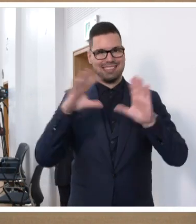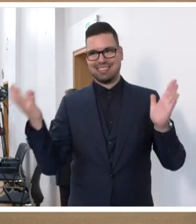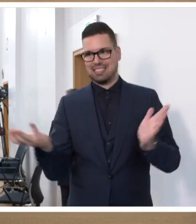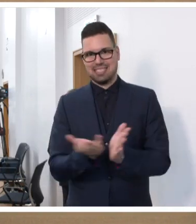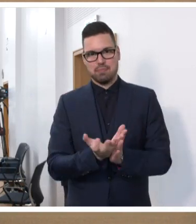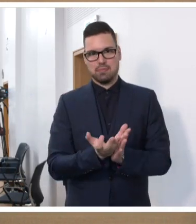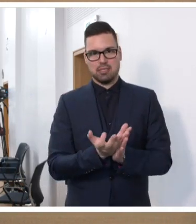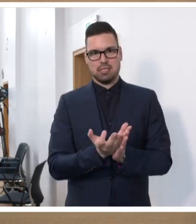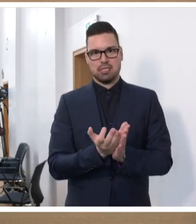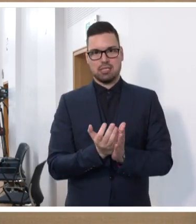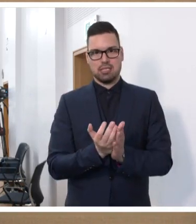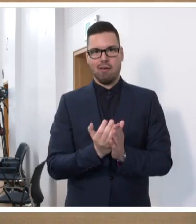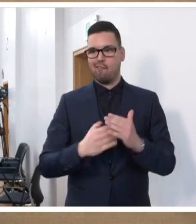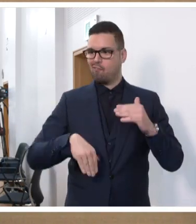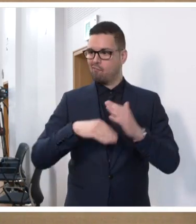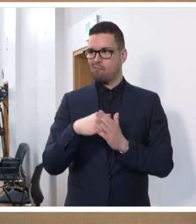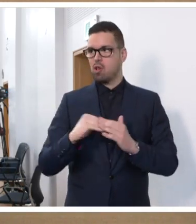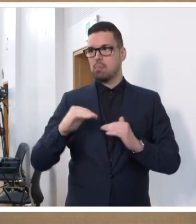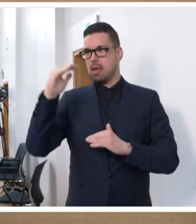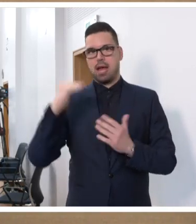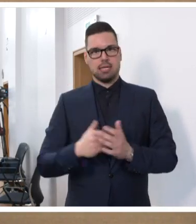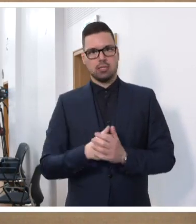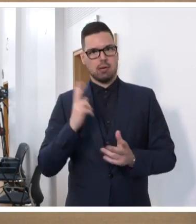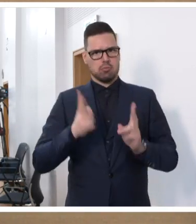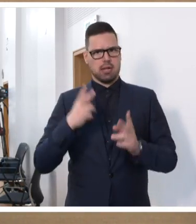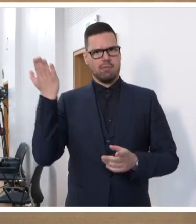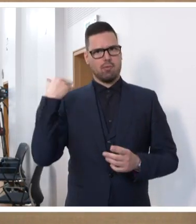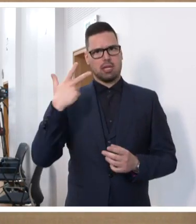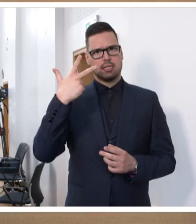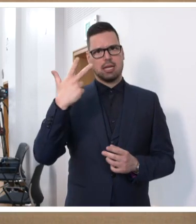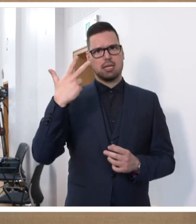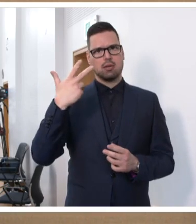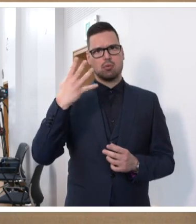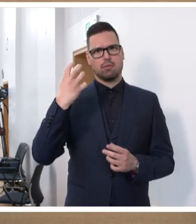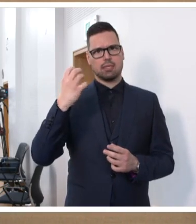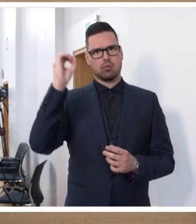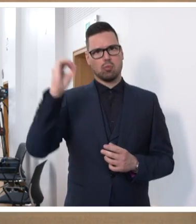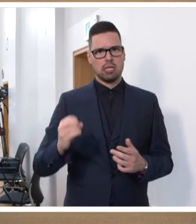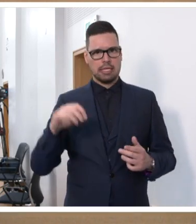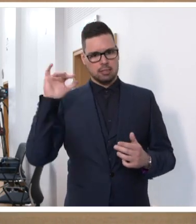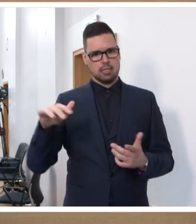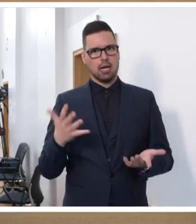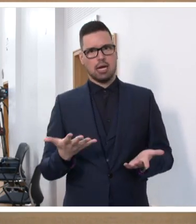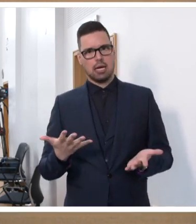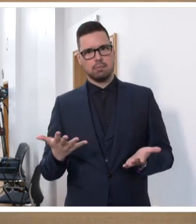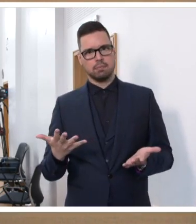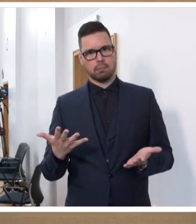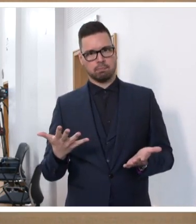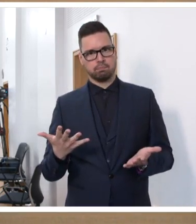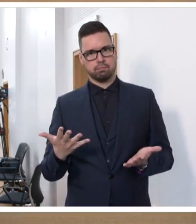satter absoluter Mehrheit regiert, obgleich nur 43,5% der Wähler ihre Stimmen der SPD gaben. Real haben